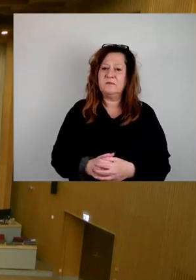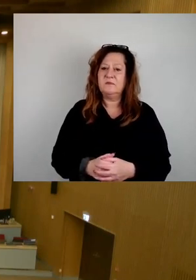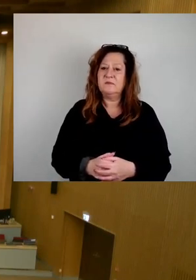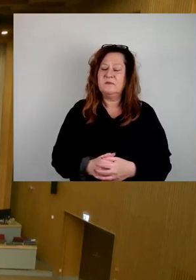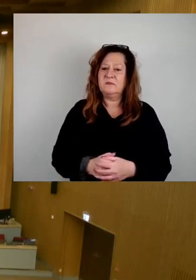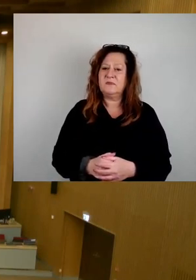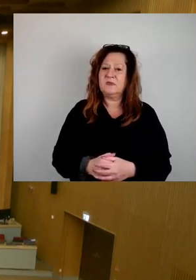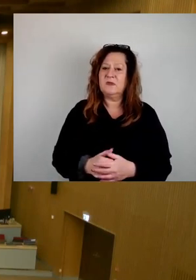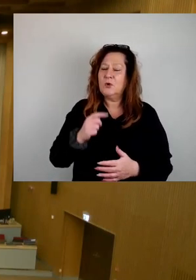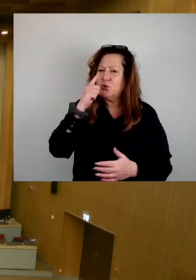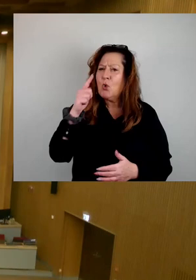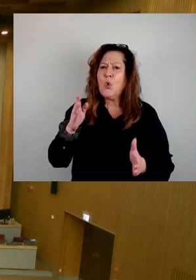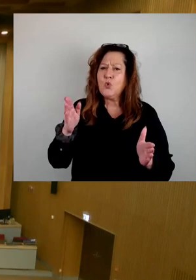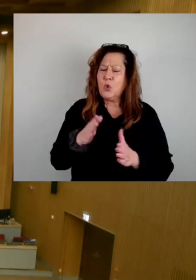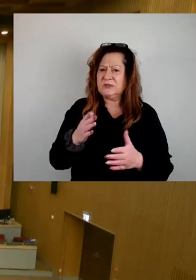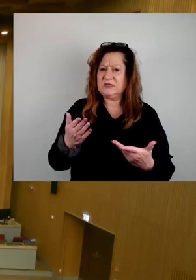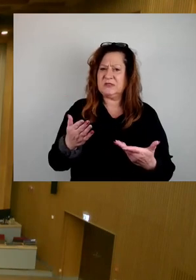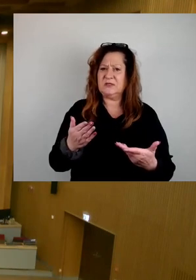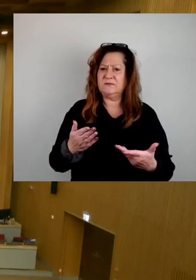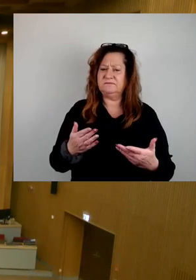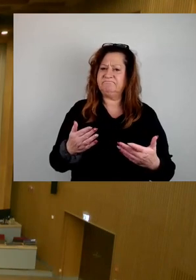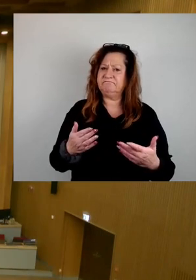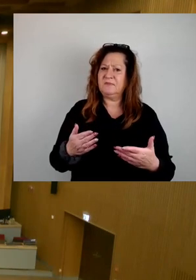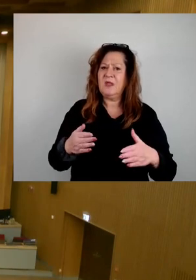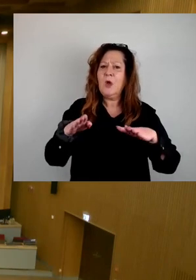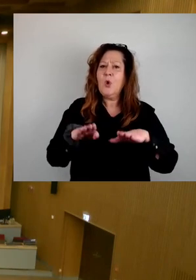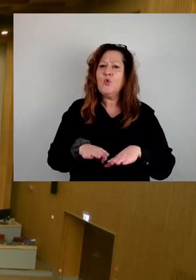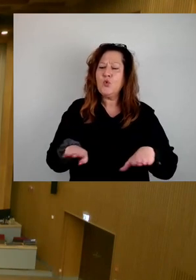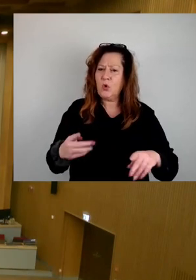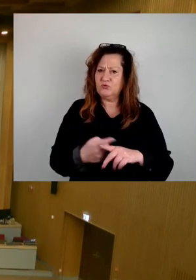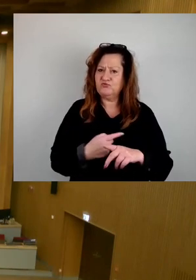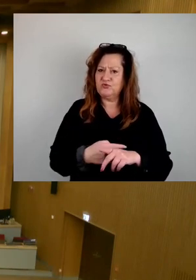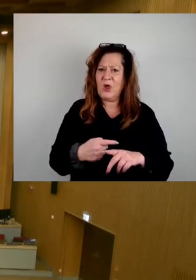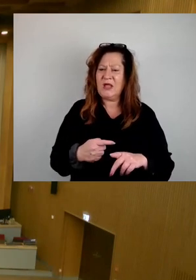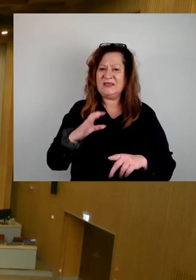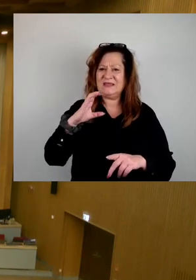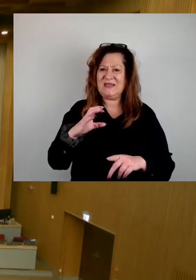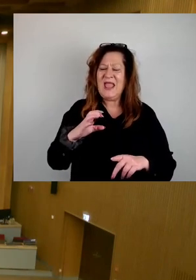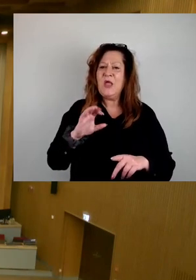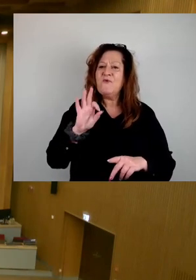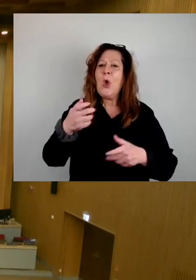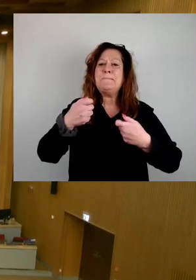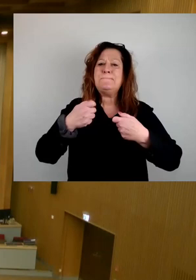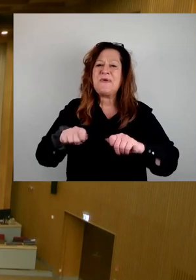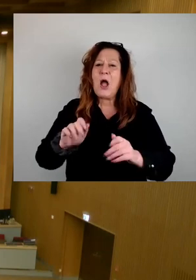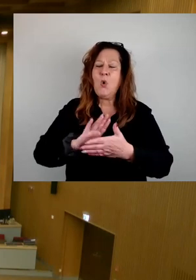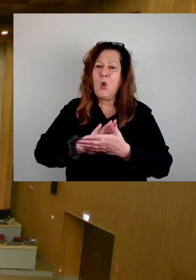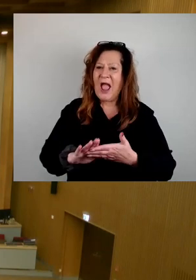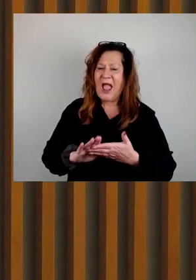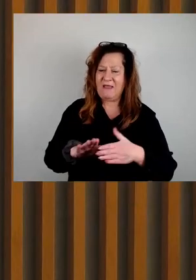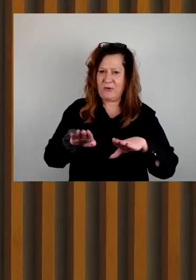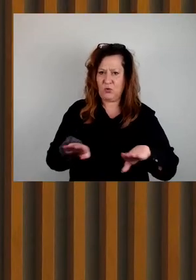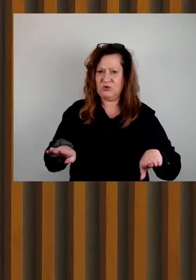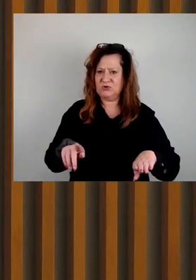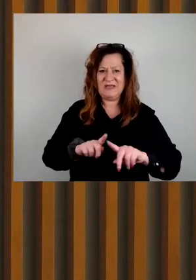Ihnen nur ganz kurz sachlich entgegentreten. Die Grundsteuer C gilt für baureife Grundstücke. Sie gilt nicht für Grünland. Wenn